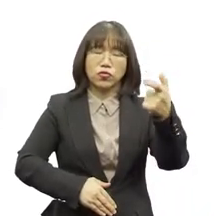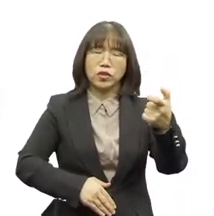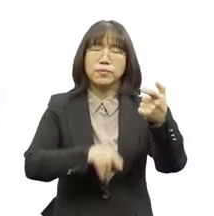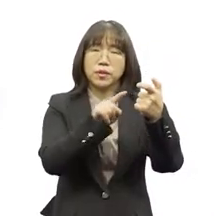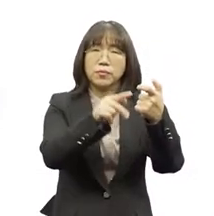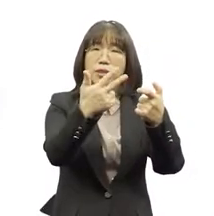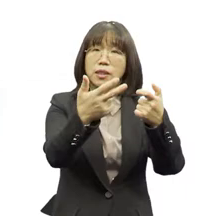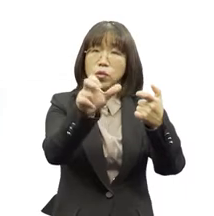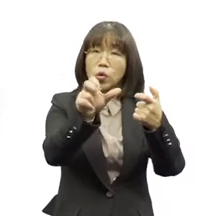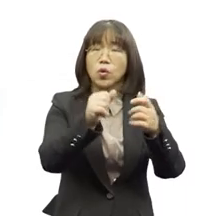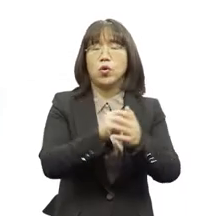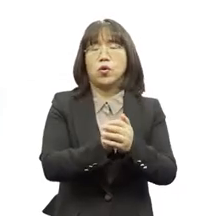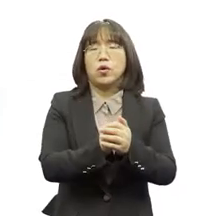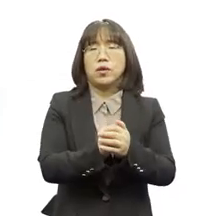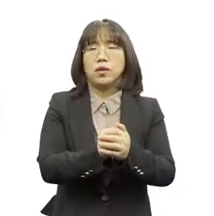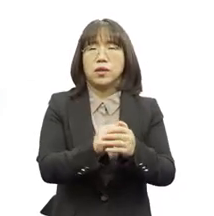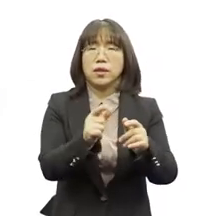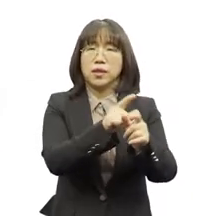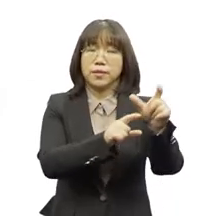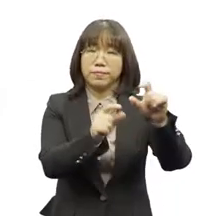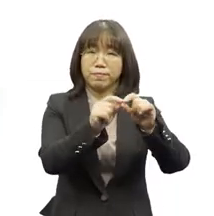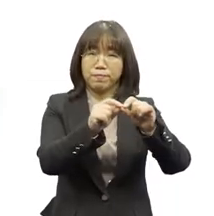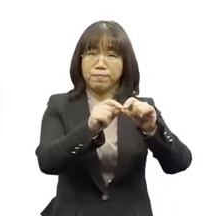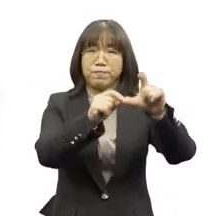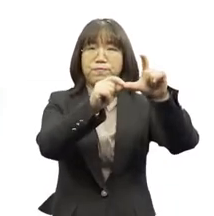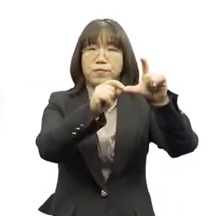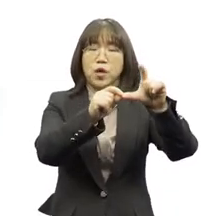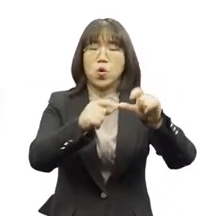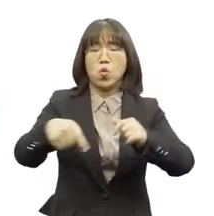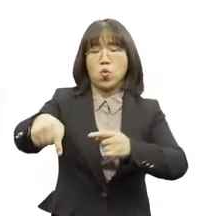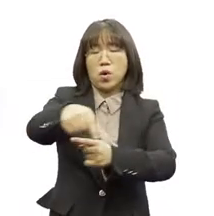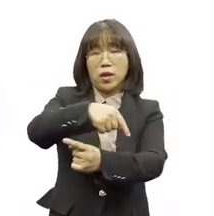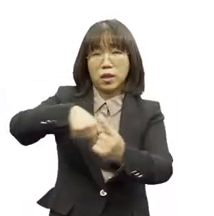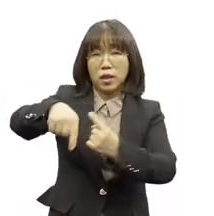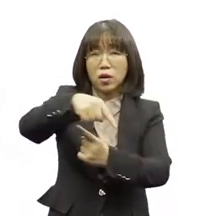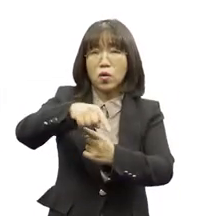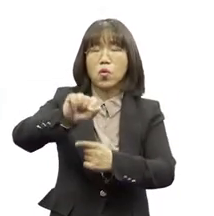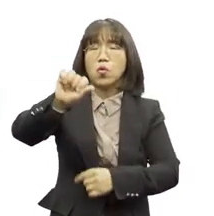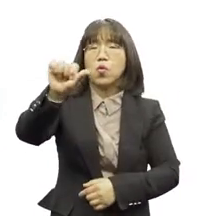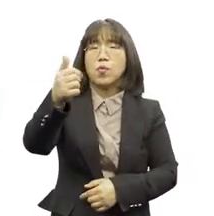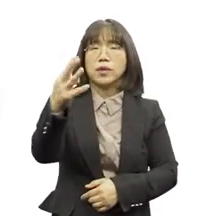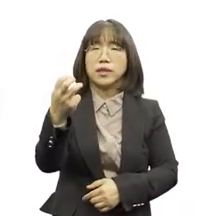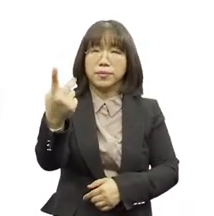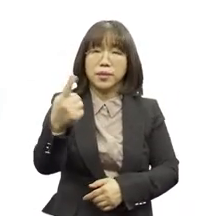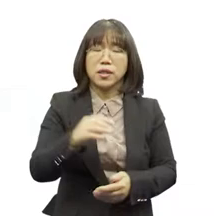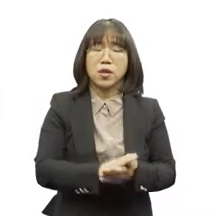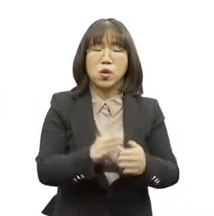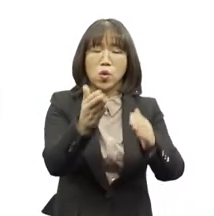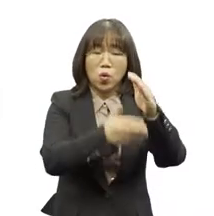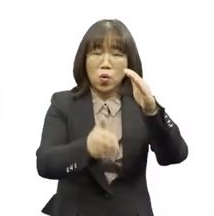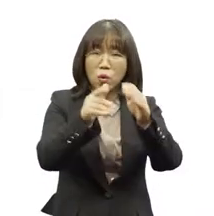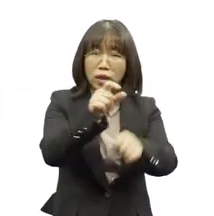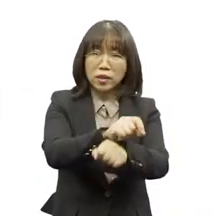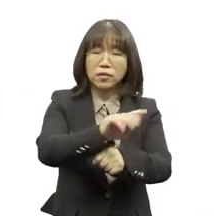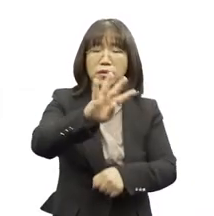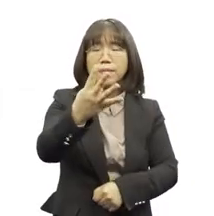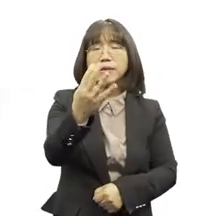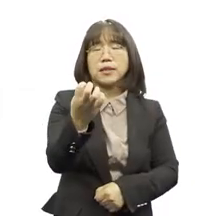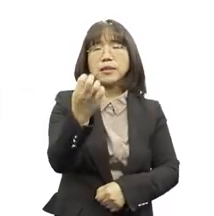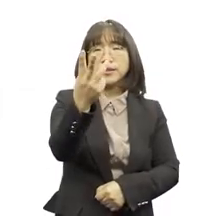5% 인 6천 2백 60억 원으로 가장 많았고 환경 540 1억원 일반 공공행정